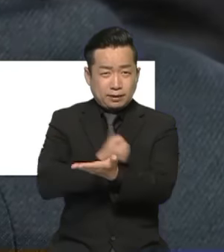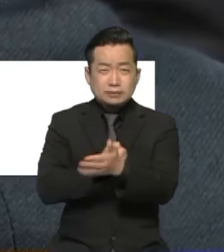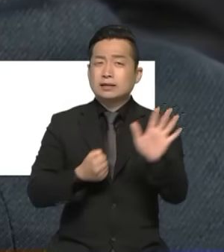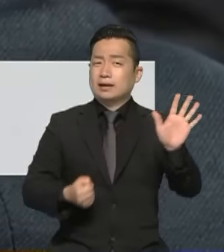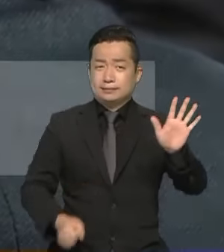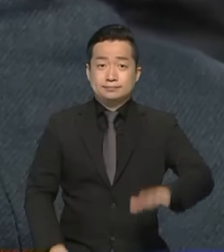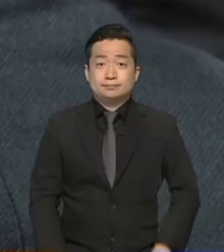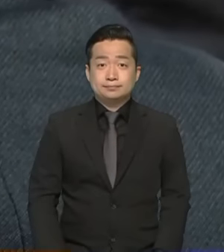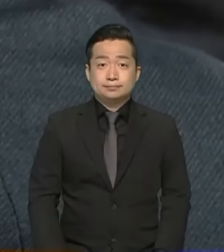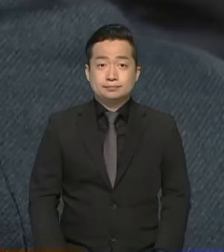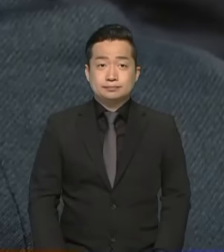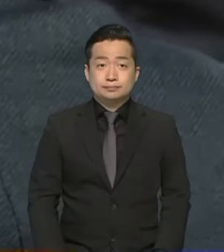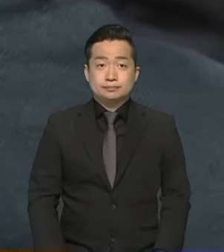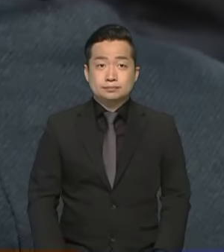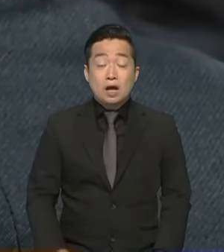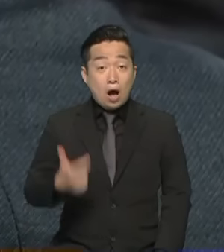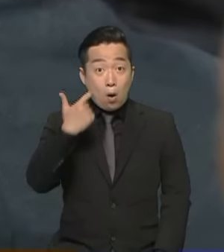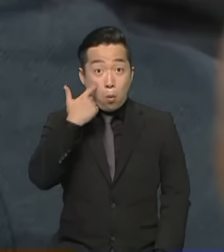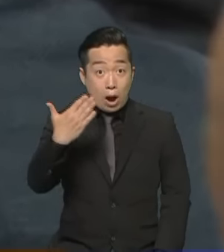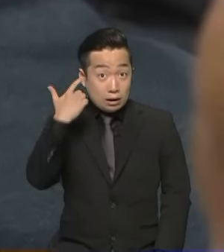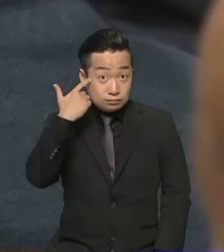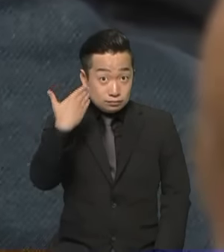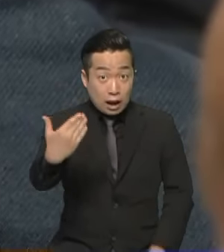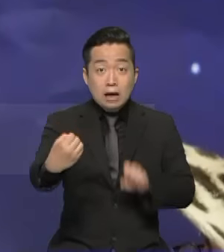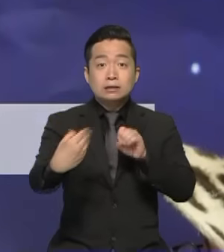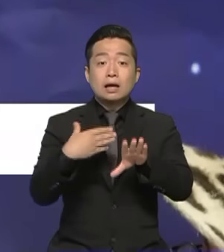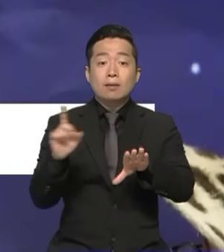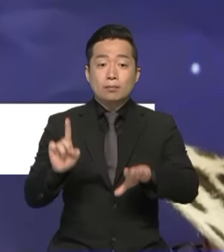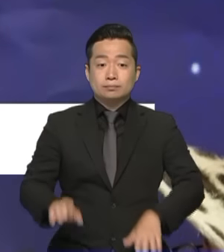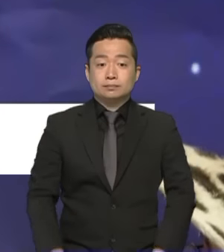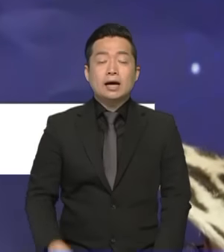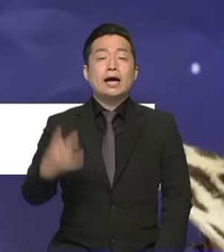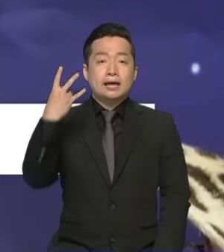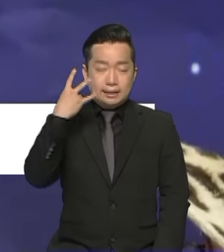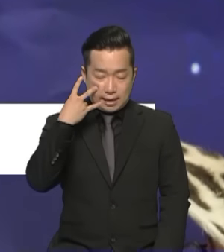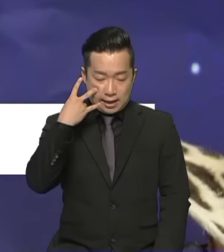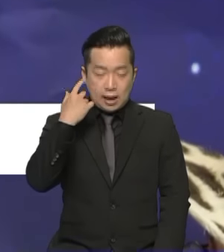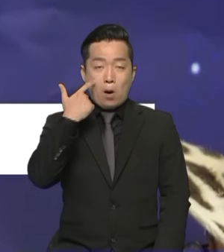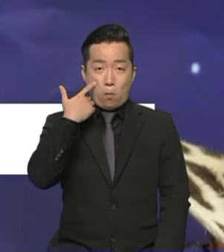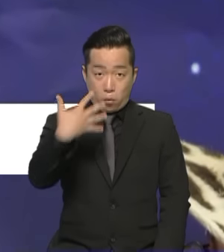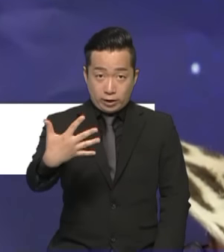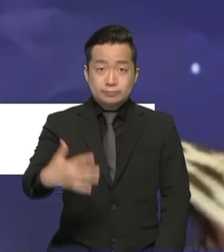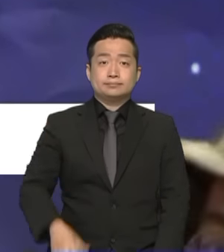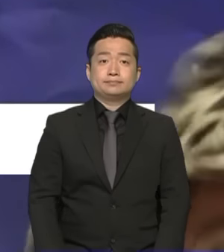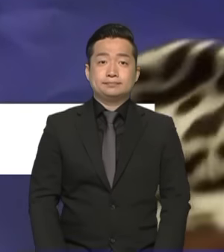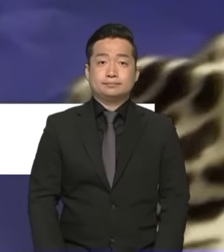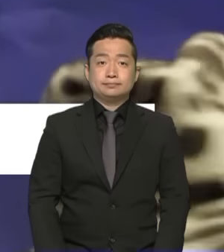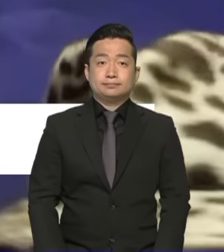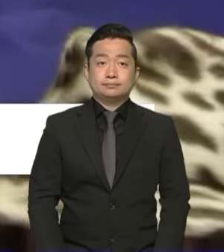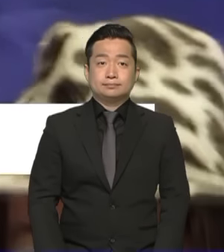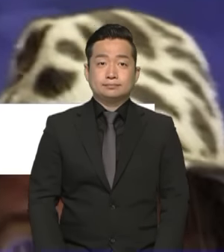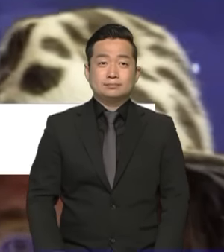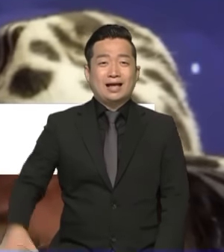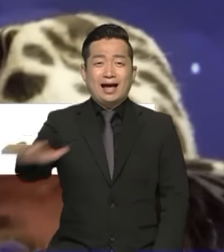jobs. 확실하냐고 되묻자 이렇게 답합니다. Yes, I am sure.